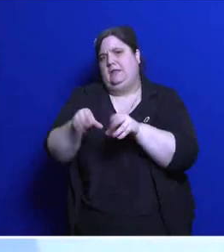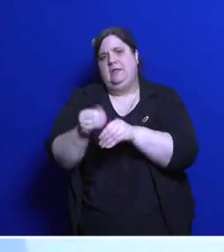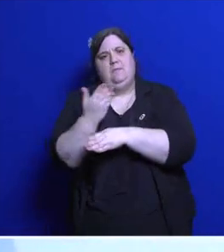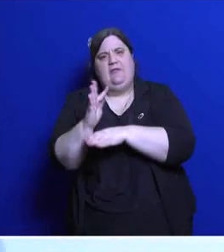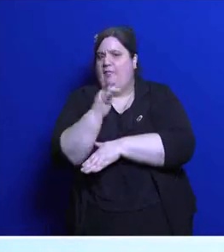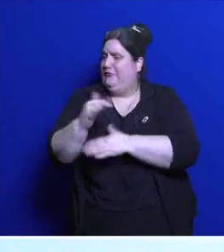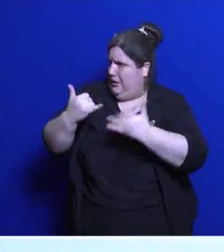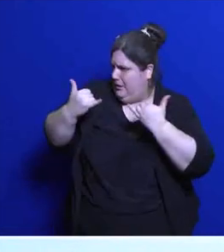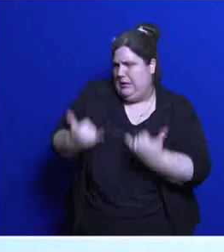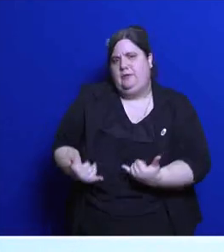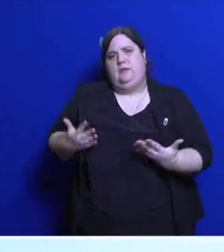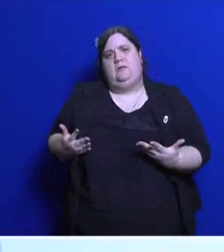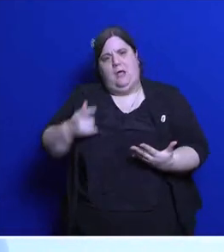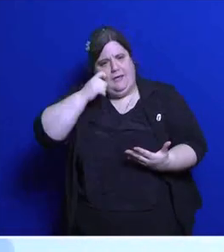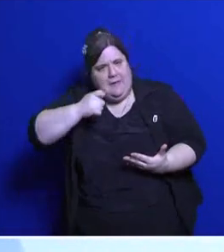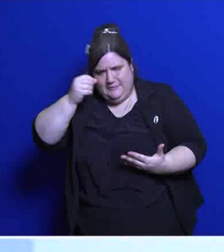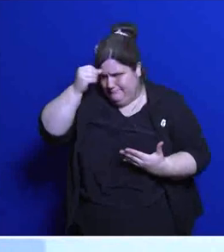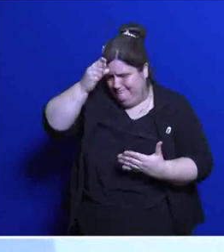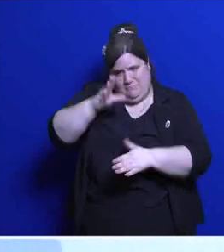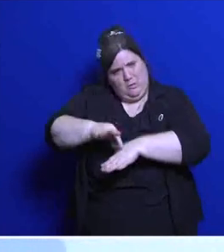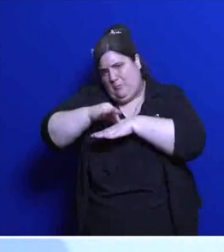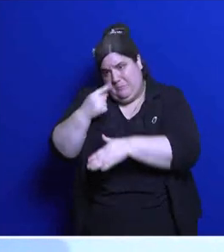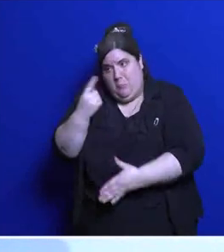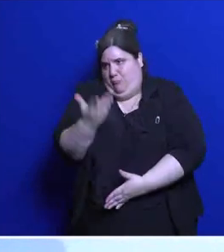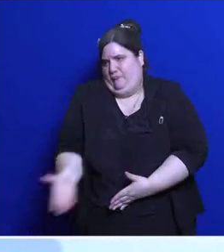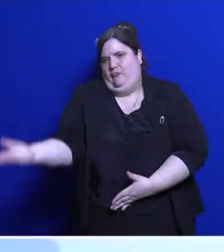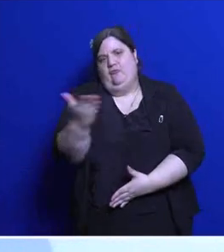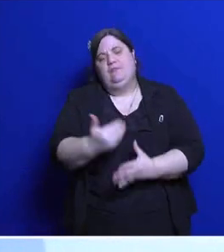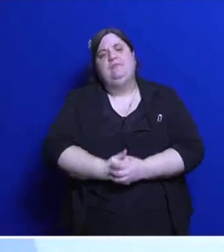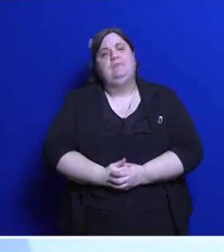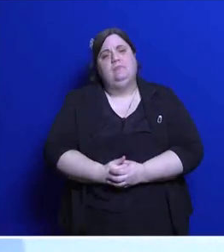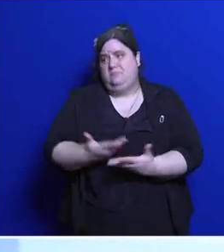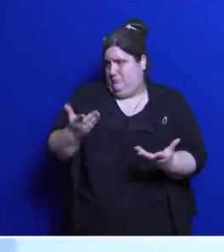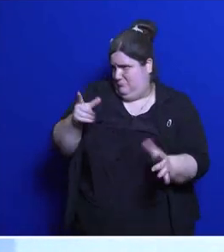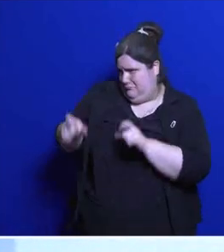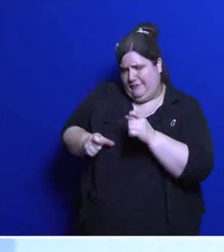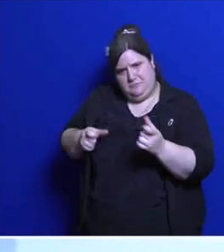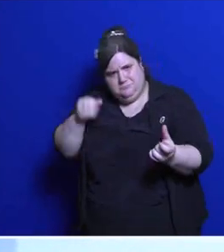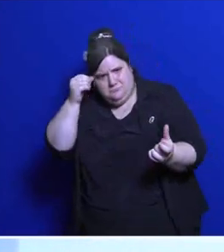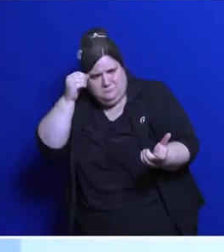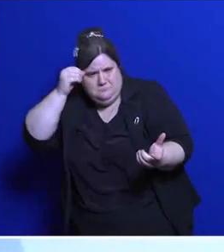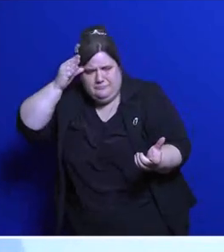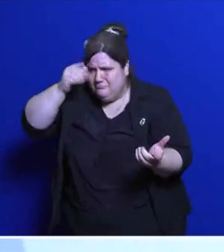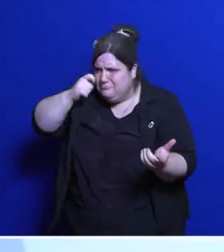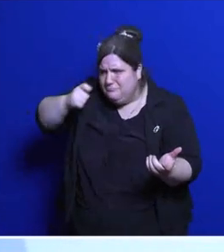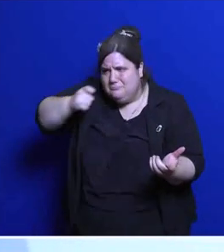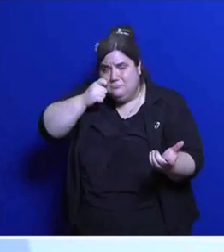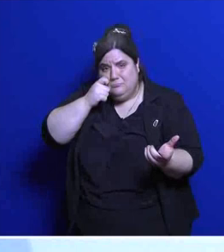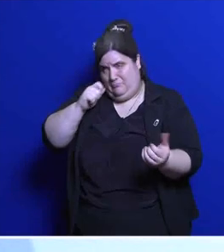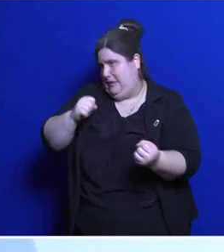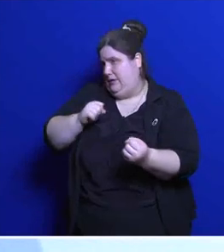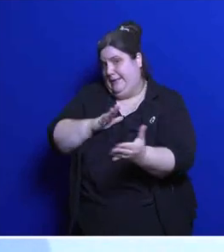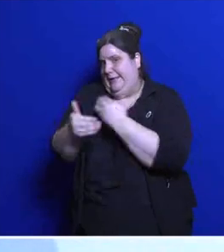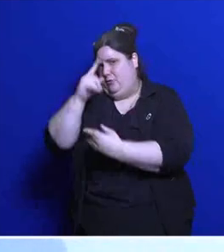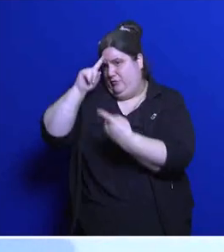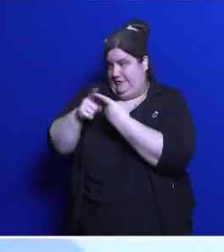savoir-faire et faites confiance à leur détermination, car tous ces collaborateurs de Business France n'ont qu'une seule boussole, votre succès en termes de